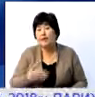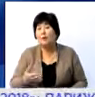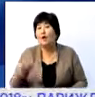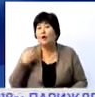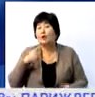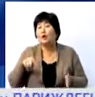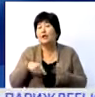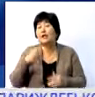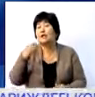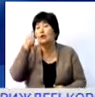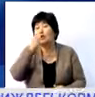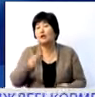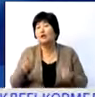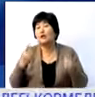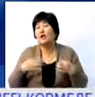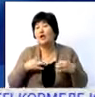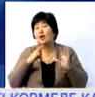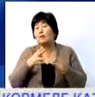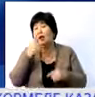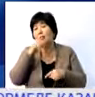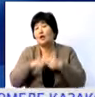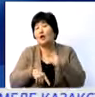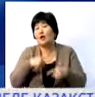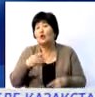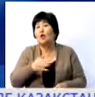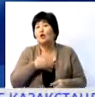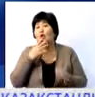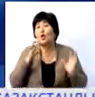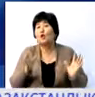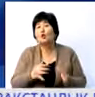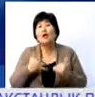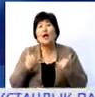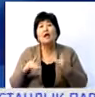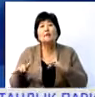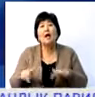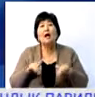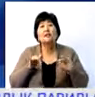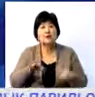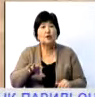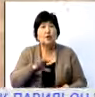Қызылорда қаласының 2 жылдық мерейлі мерекесі аясында дәстүрге айналған жүрек жылуы қайырымдылық акциясы өтті.